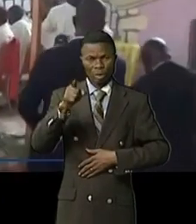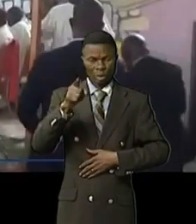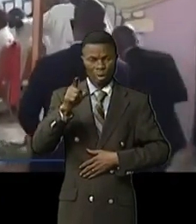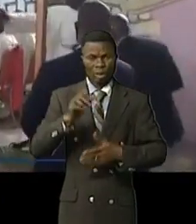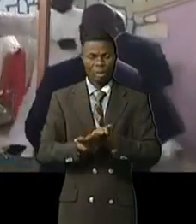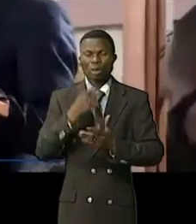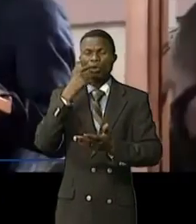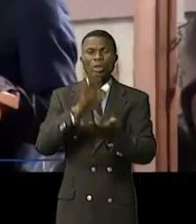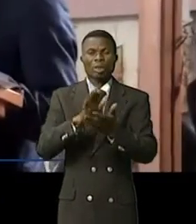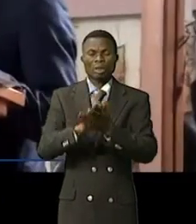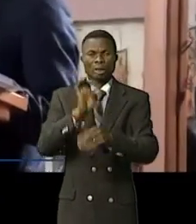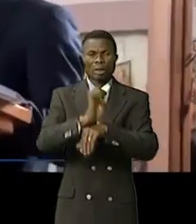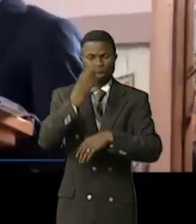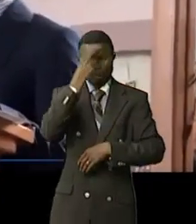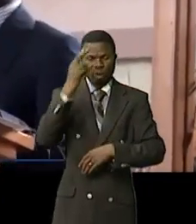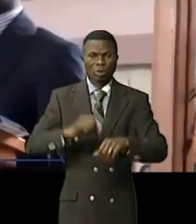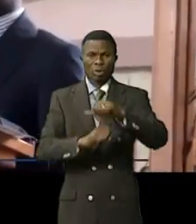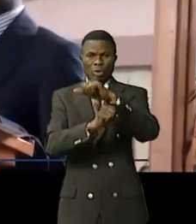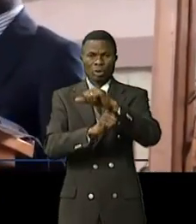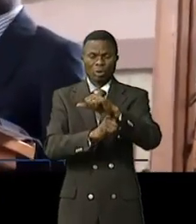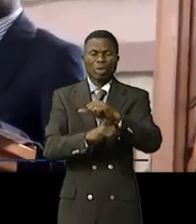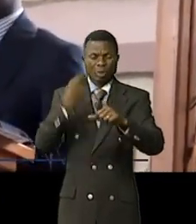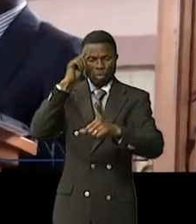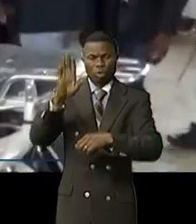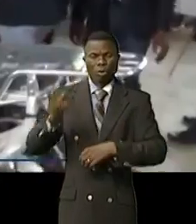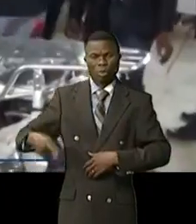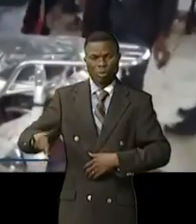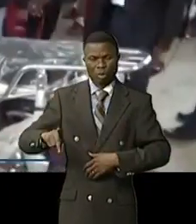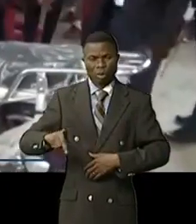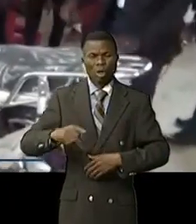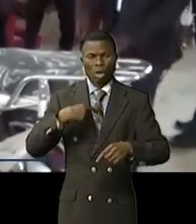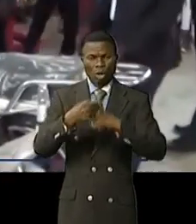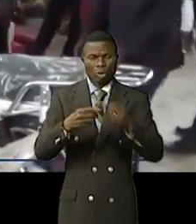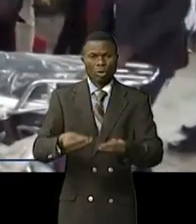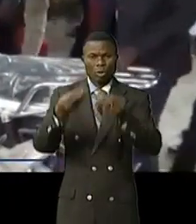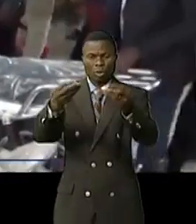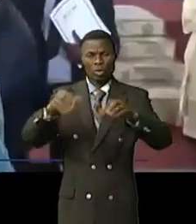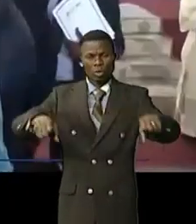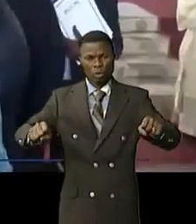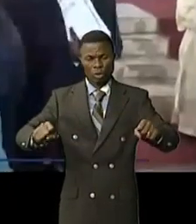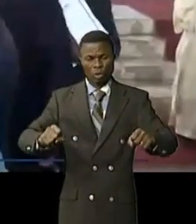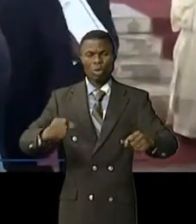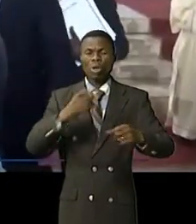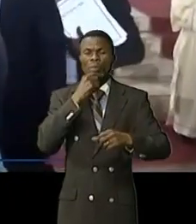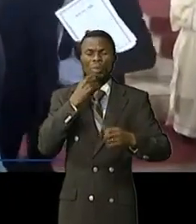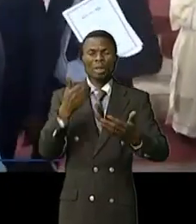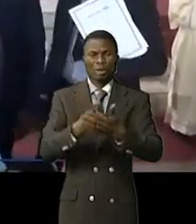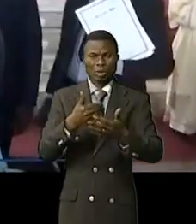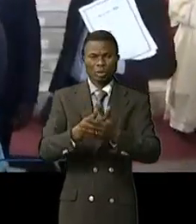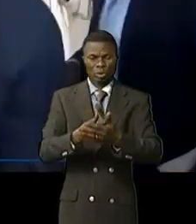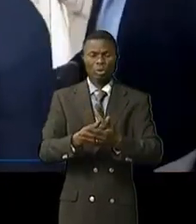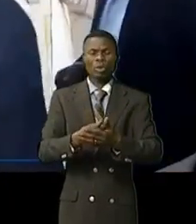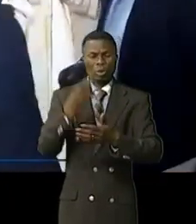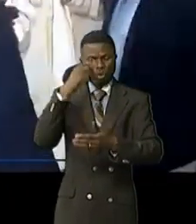a remercié l'Église catholique pour son soutien à l'exécutif provincial. Avant de procéder à la remise des motos aux nouveaux prêtres comme instrument